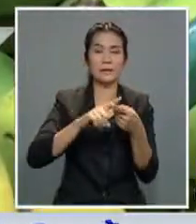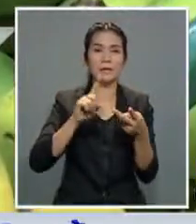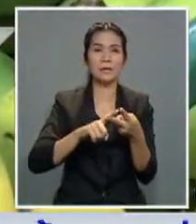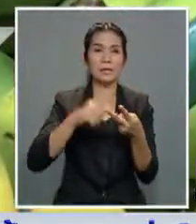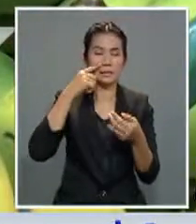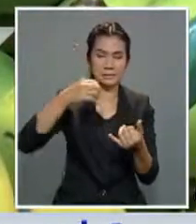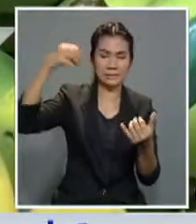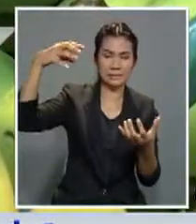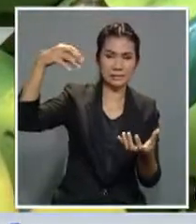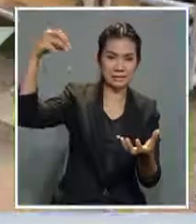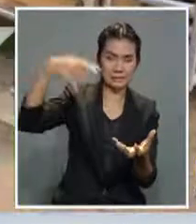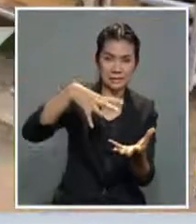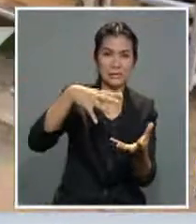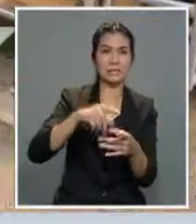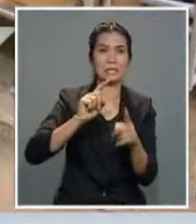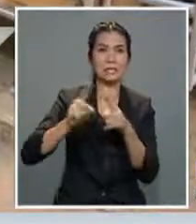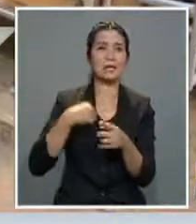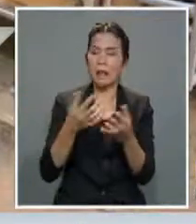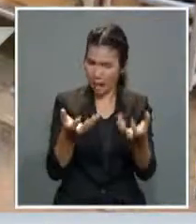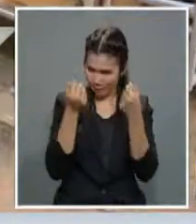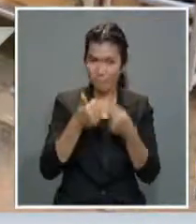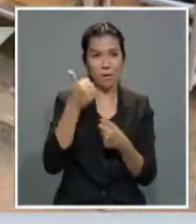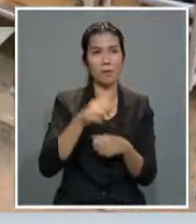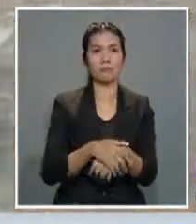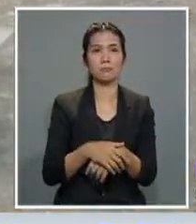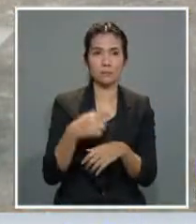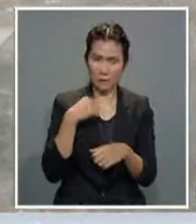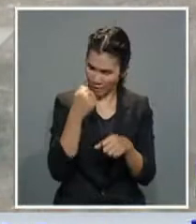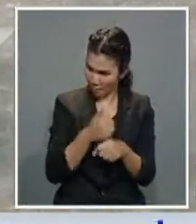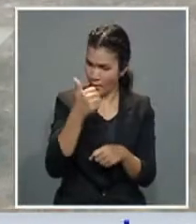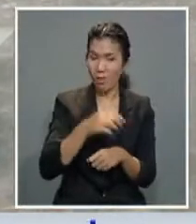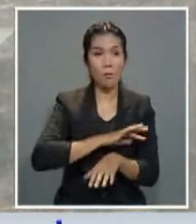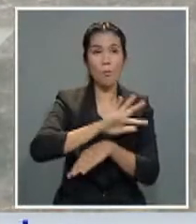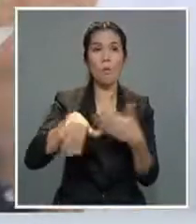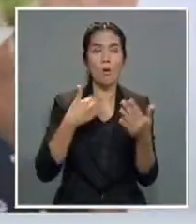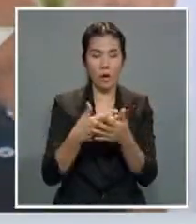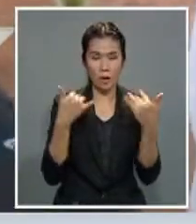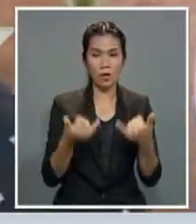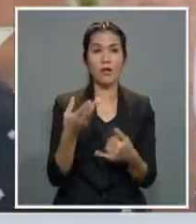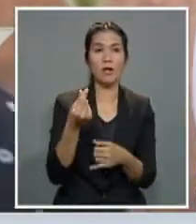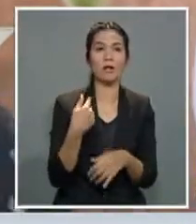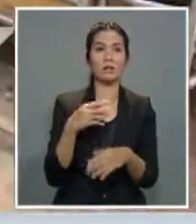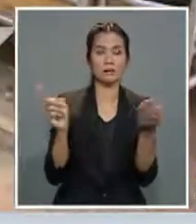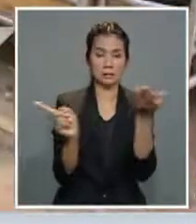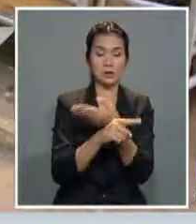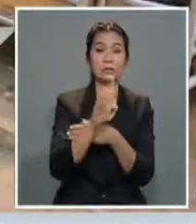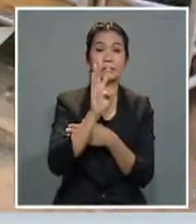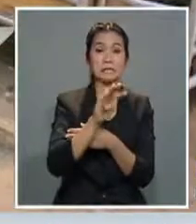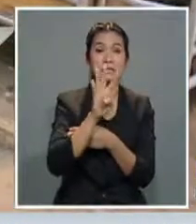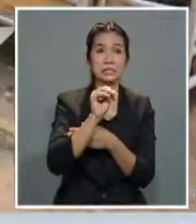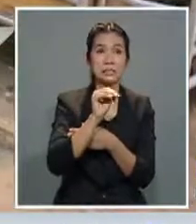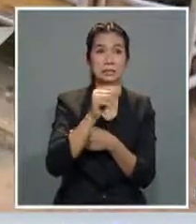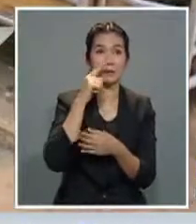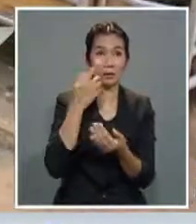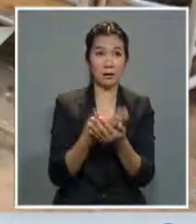บเดี๋ยวถ้ามีมาอีกมีเราเอาขายเราอีกนะครับเพราะว่าเรารับไม่อั้นเลยตอนนี ้รับไม่อั้นเลยเหรอครับเอารวมทั้งหมดเท่าไหร่วันนี้ได้เท่าไหร ่40ฟาโลค่ะเกือบ 3,000